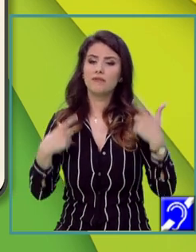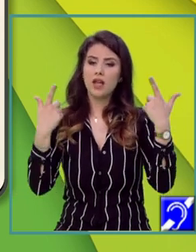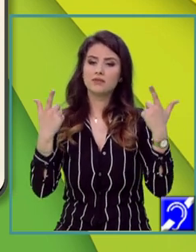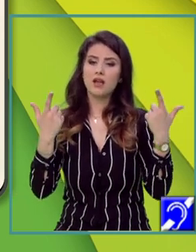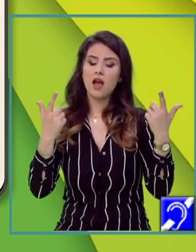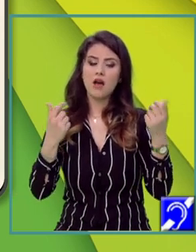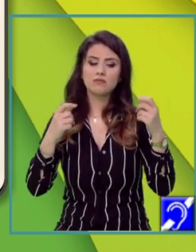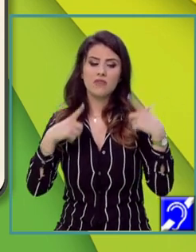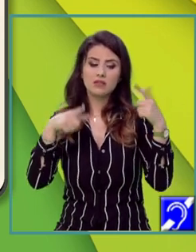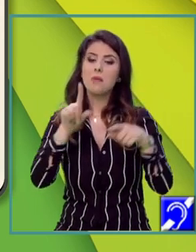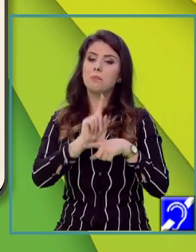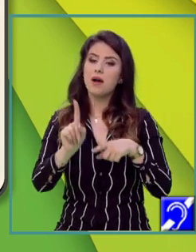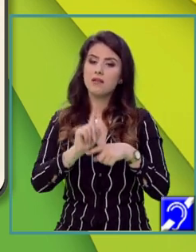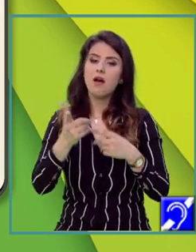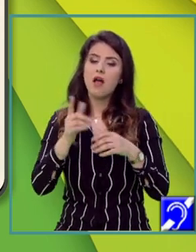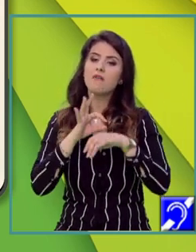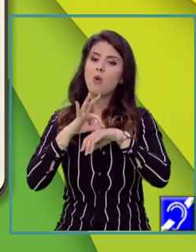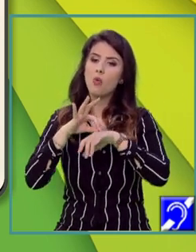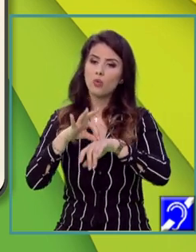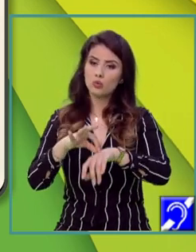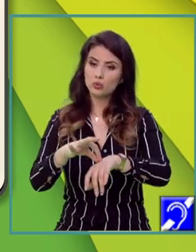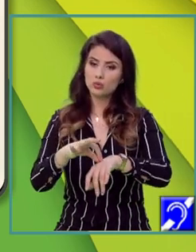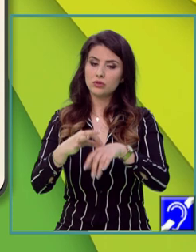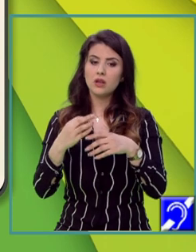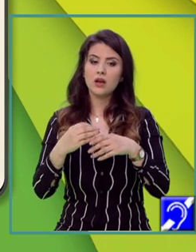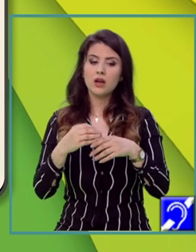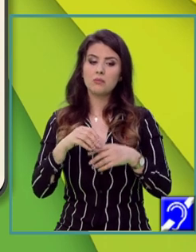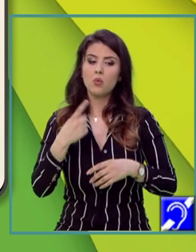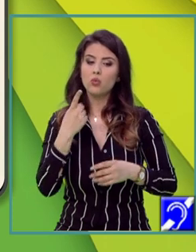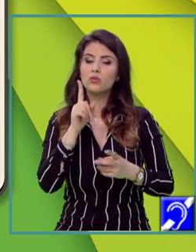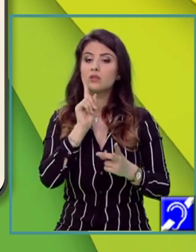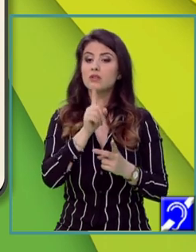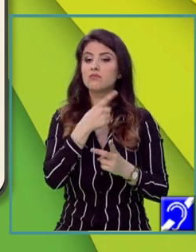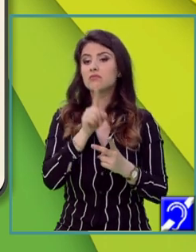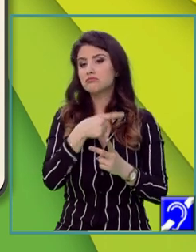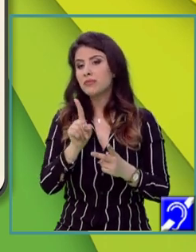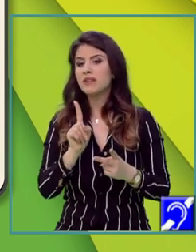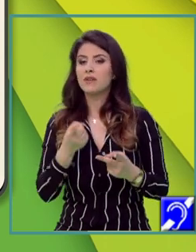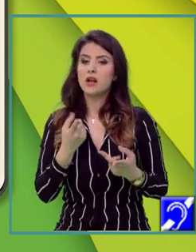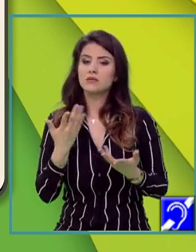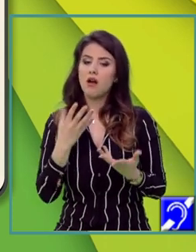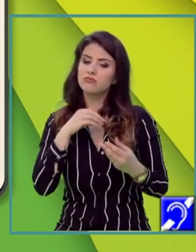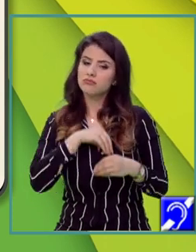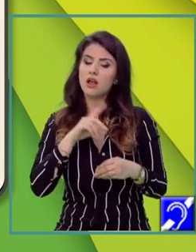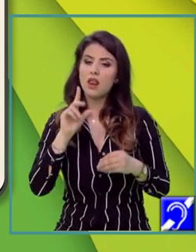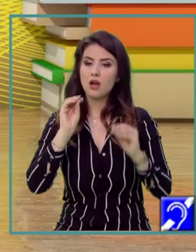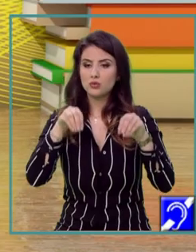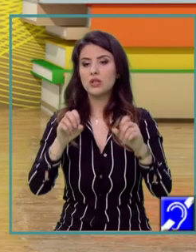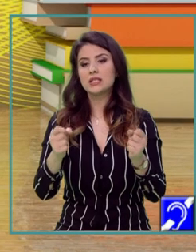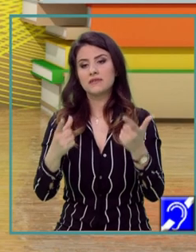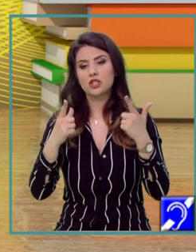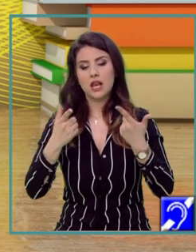material care va conduce pe fundalul unor diferențe de structură interioară la separarea